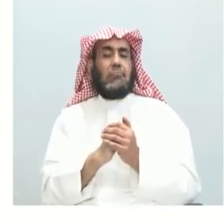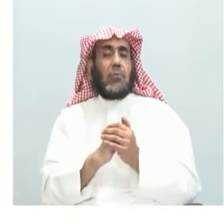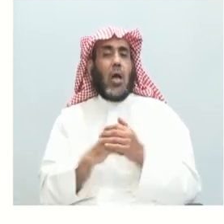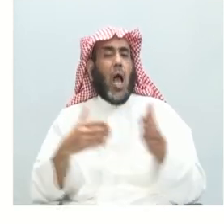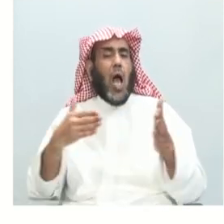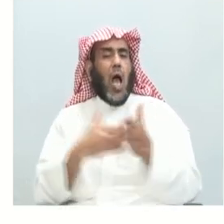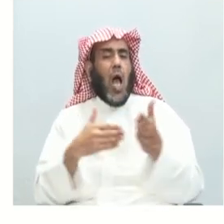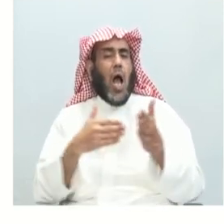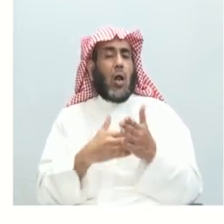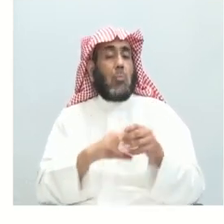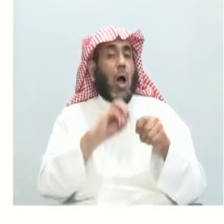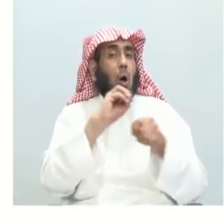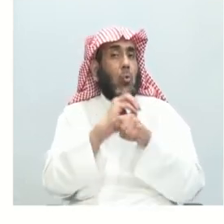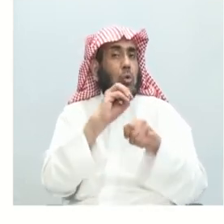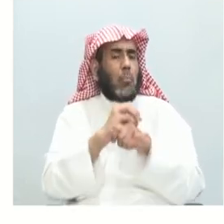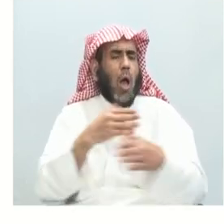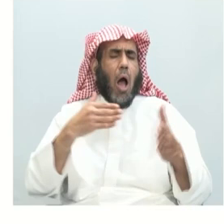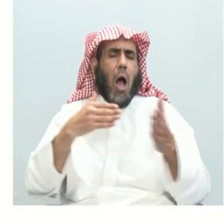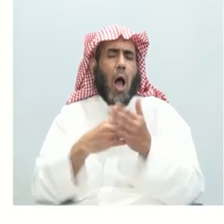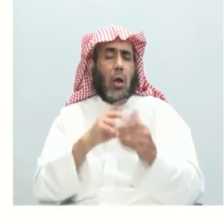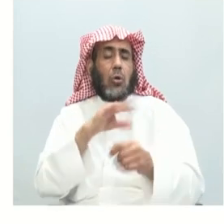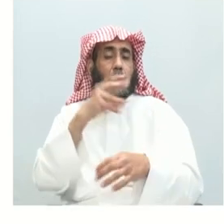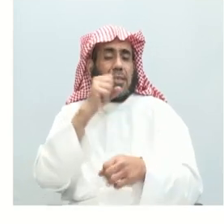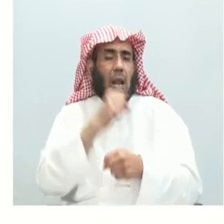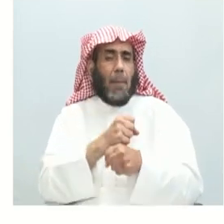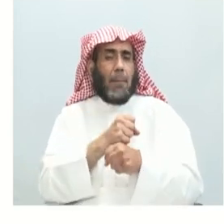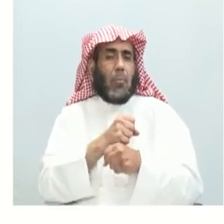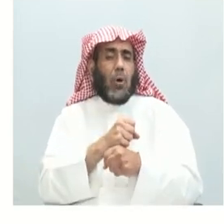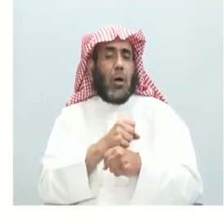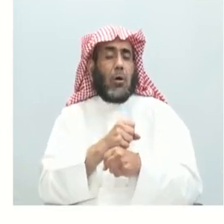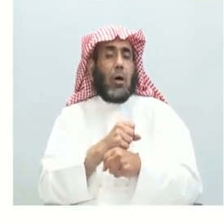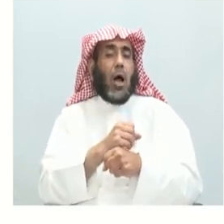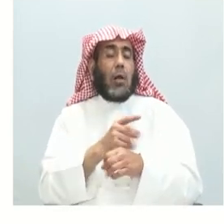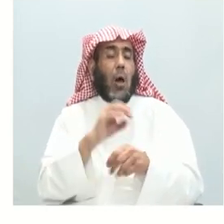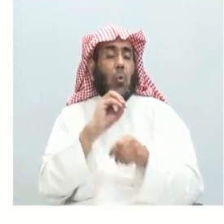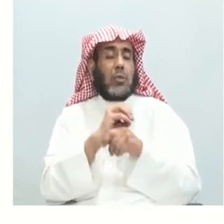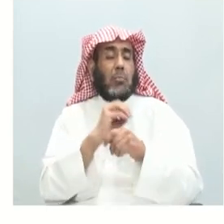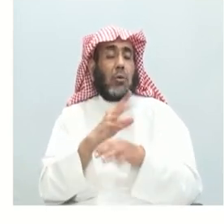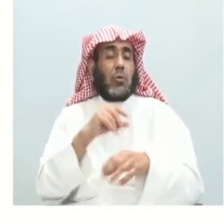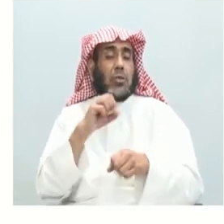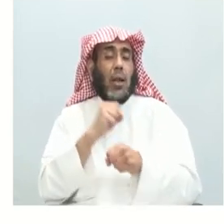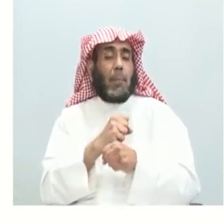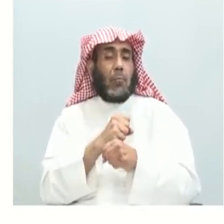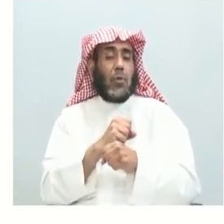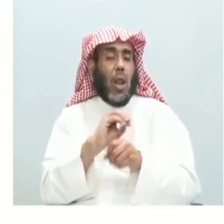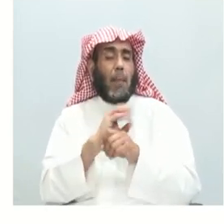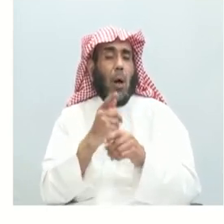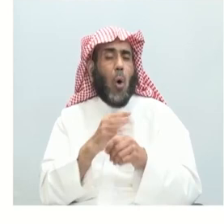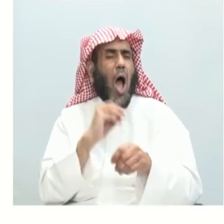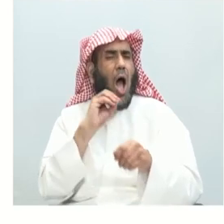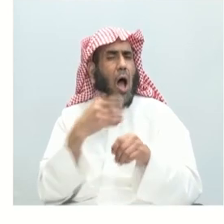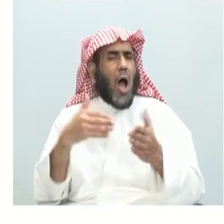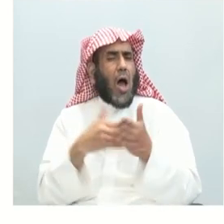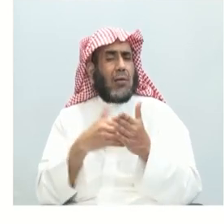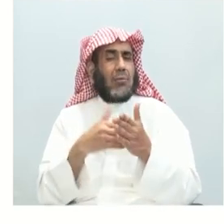اخر ما اوصى به النبي صلى الله عليه واخر ما وصى به النبي صلى الله عليه وسلم